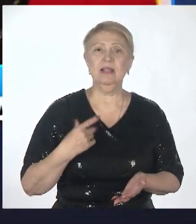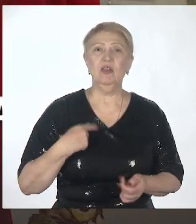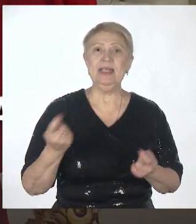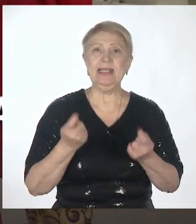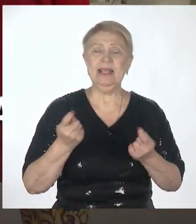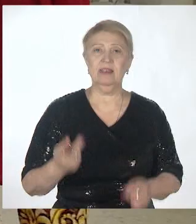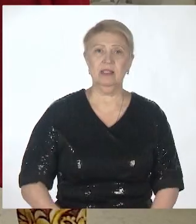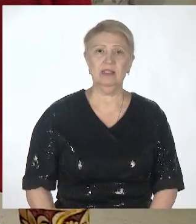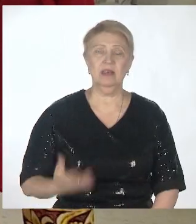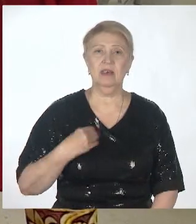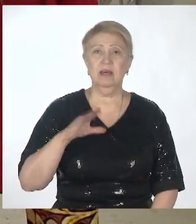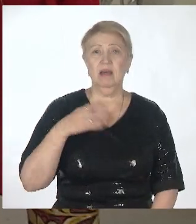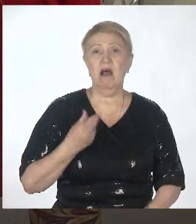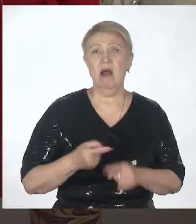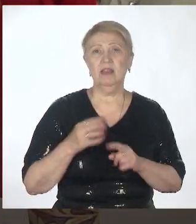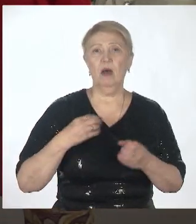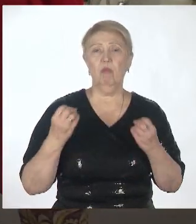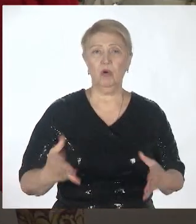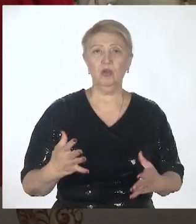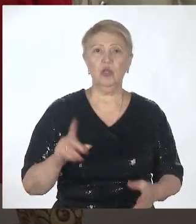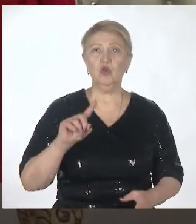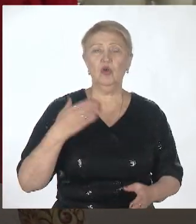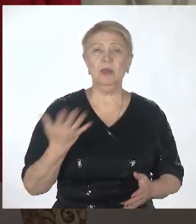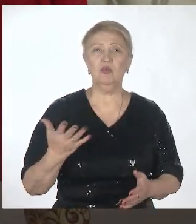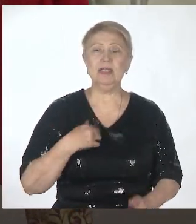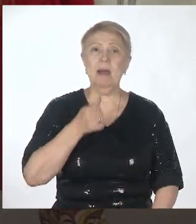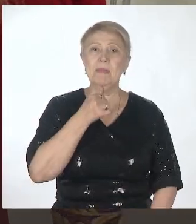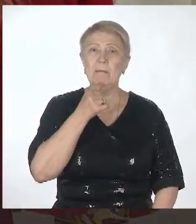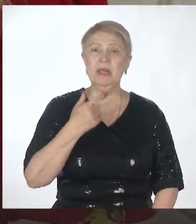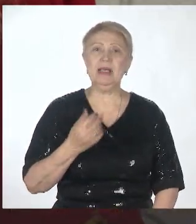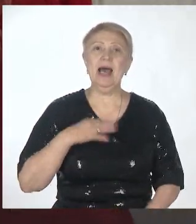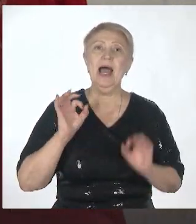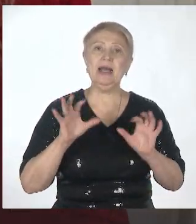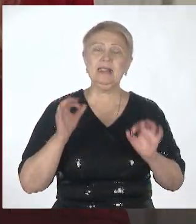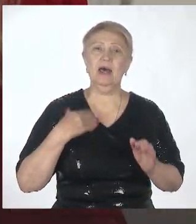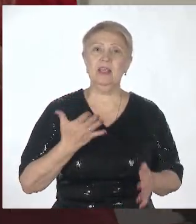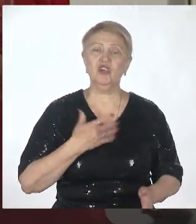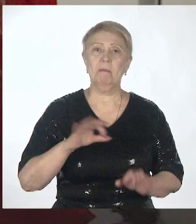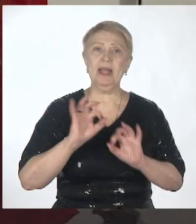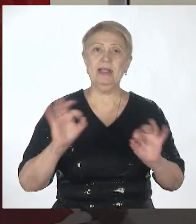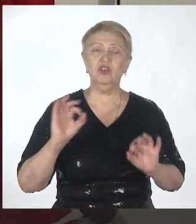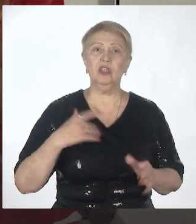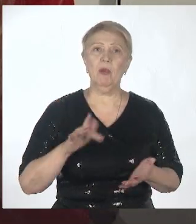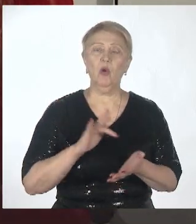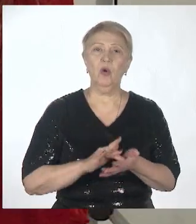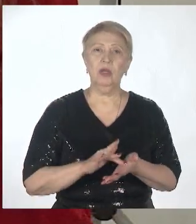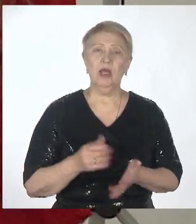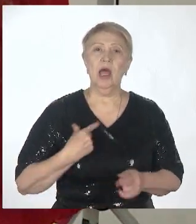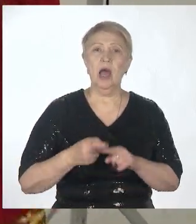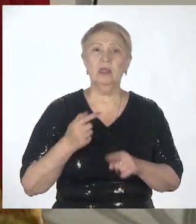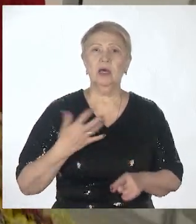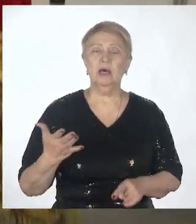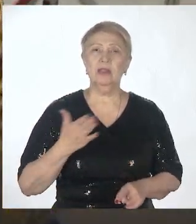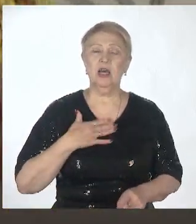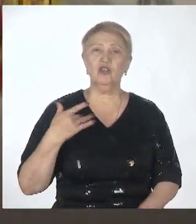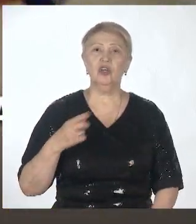самом деле все просто. Это не столько способ привлечения внимания, сколько попытка рассказать о нашем прекрасном городе. Это Нижний Новгород. И изображен здесь наш Нижегородский